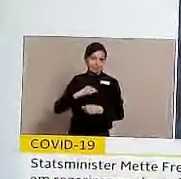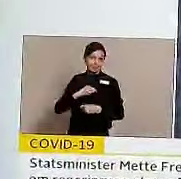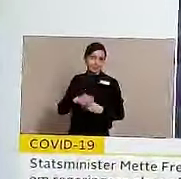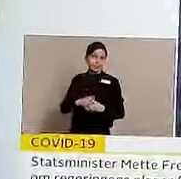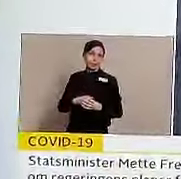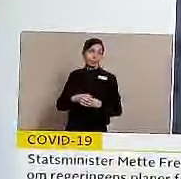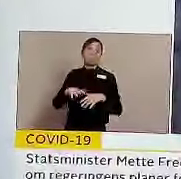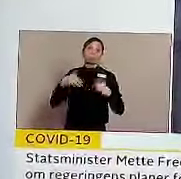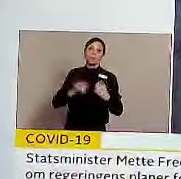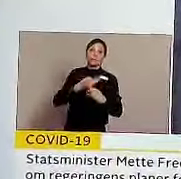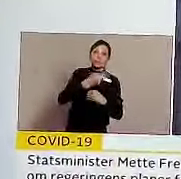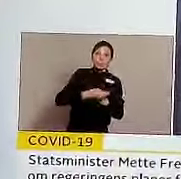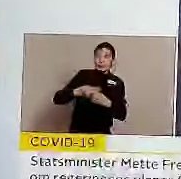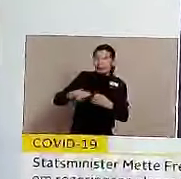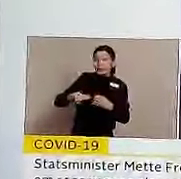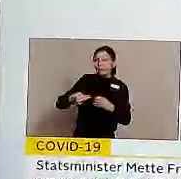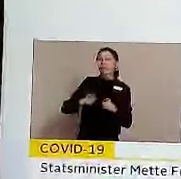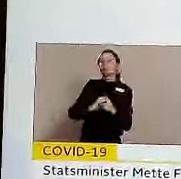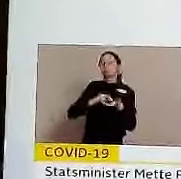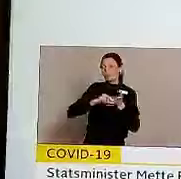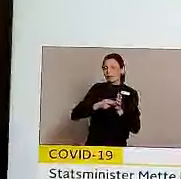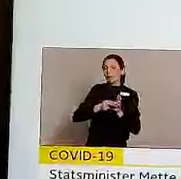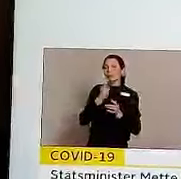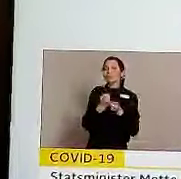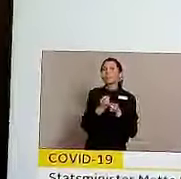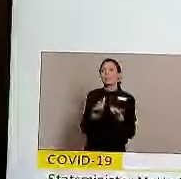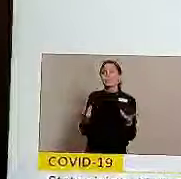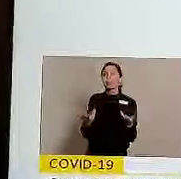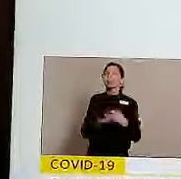يعني ما زالت تقوم بتوعية المواطنون